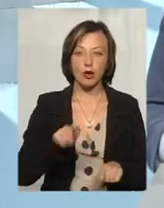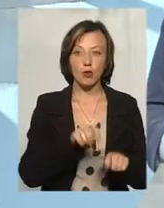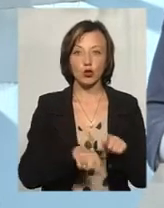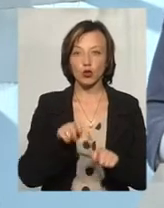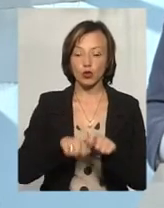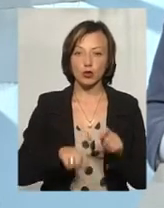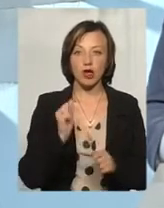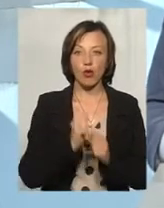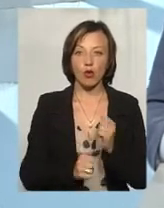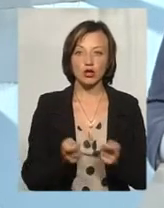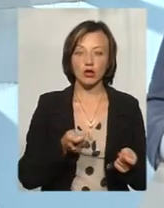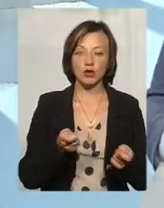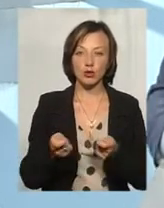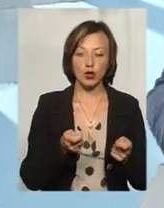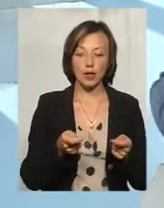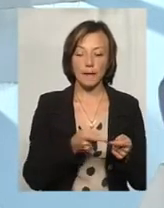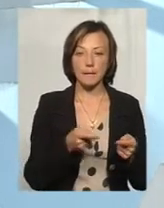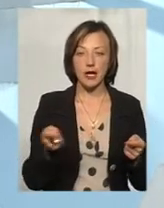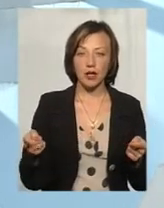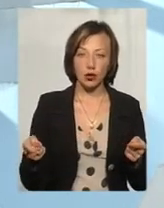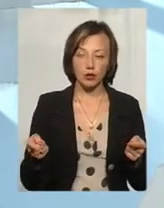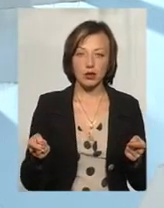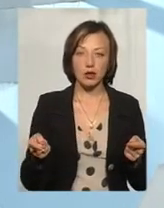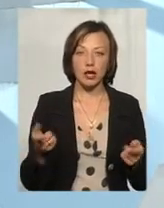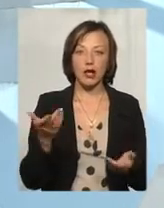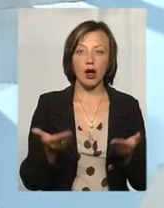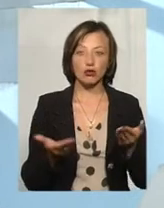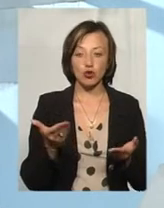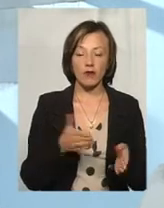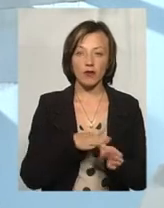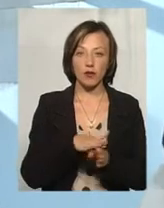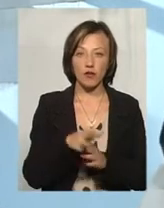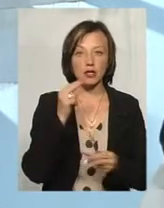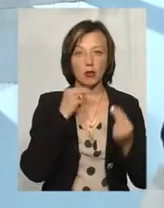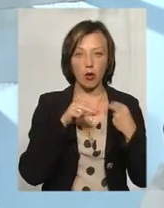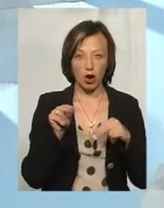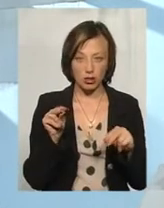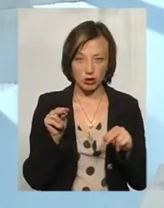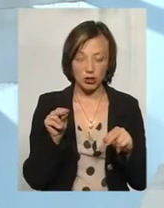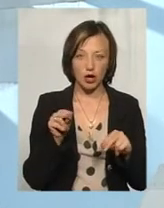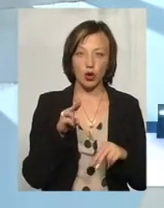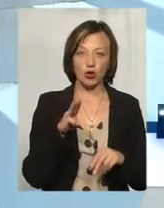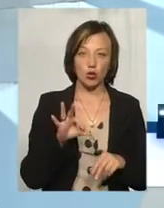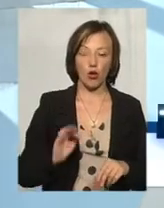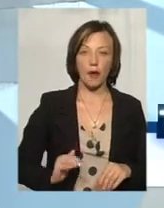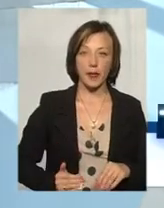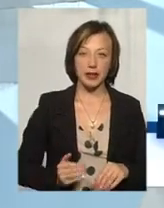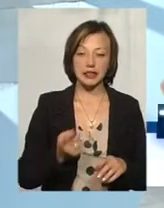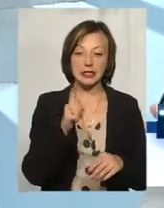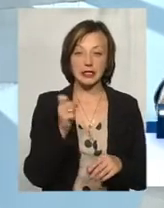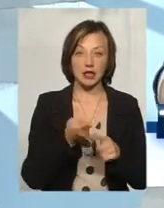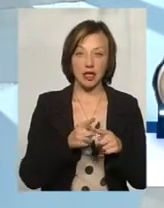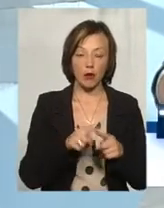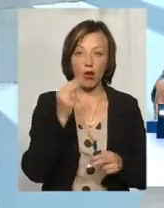контролюється кожен регуляторний період. І якщо відбувається покращення, то компанія за те, що